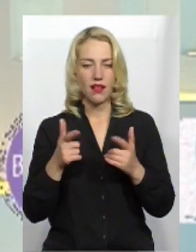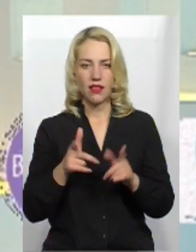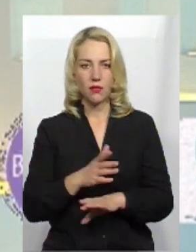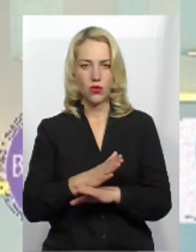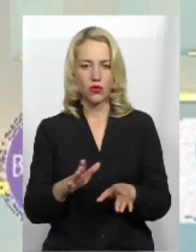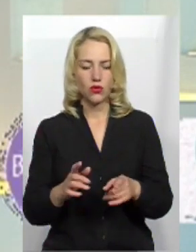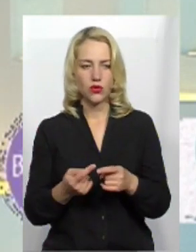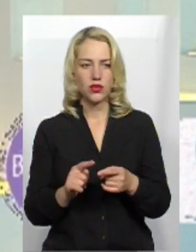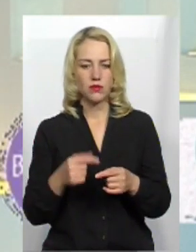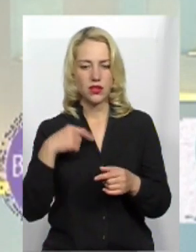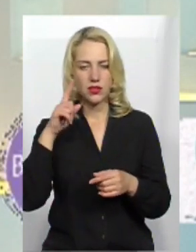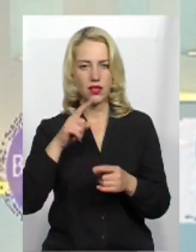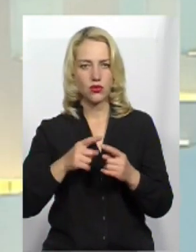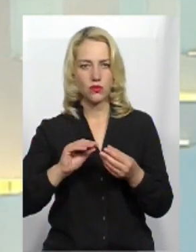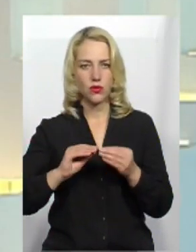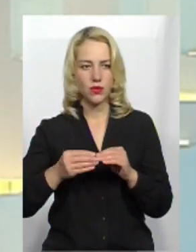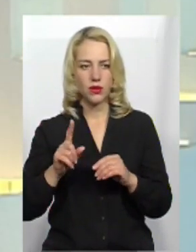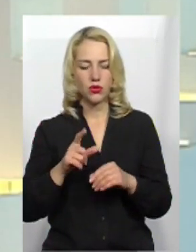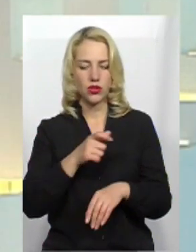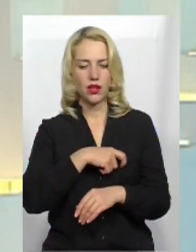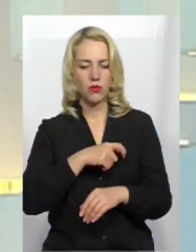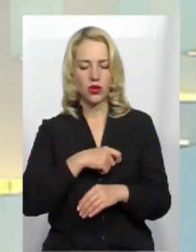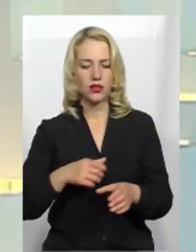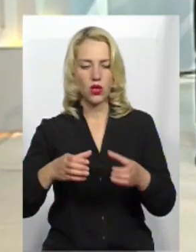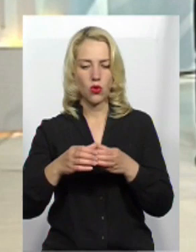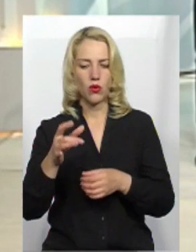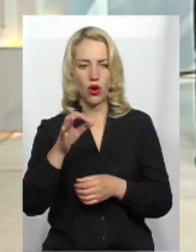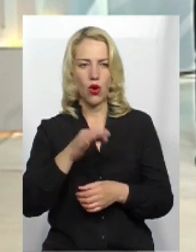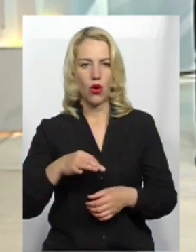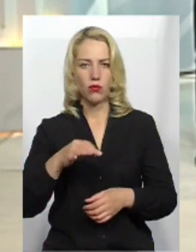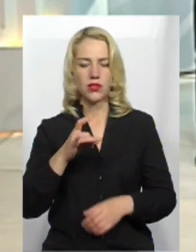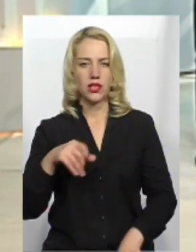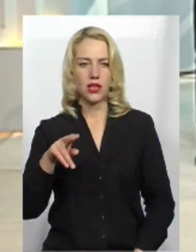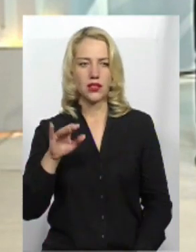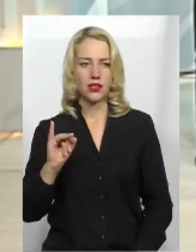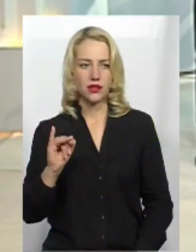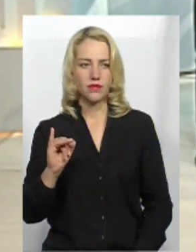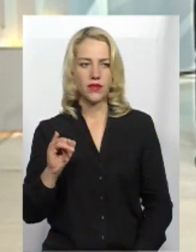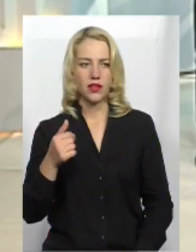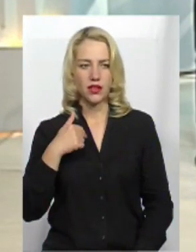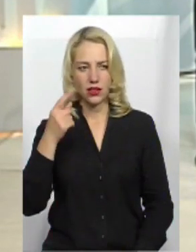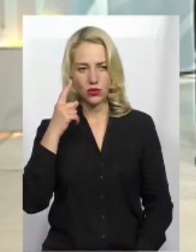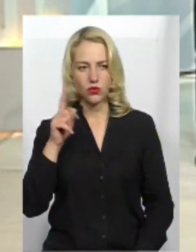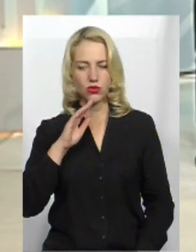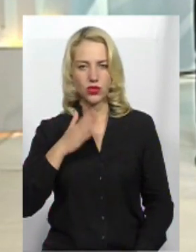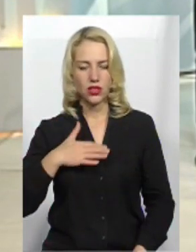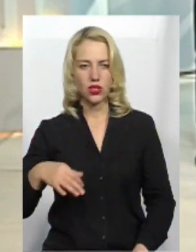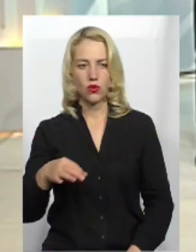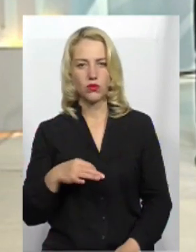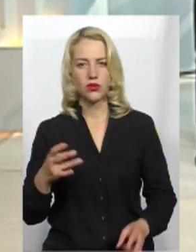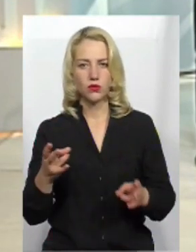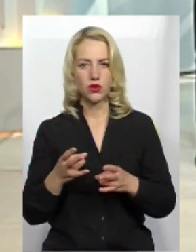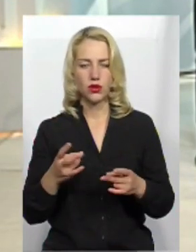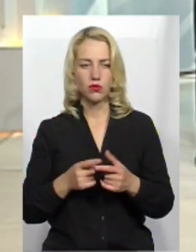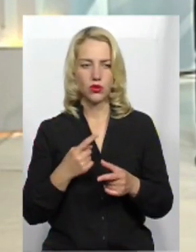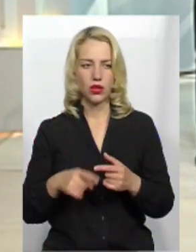зовсім погоджуюся, я знаю цю проблему ще з депутатського корпусу обласної ради. І я думаю, що наша область потребує